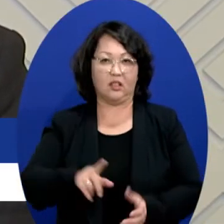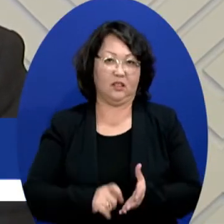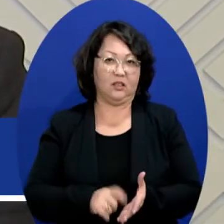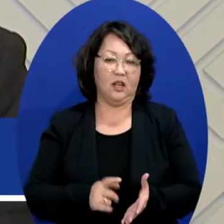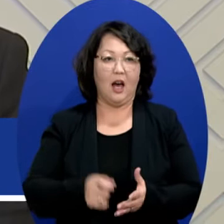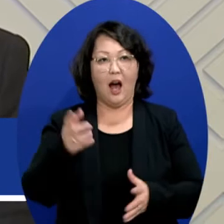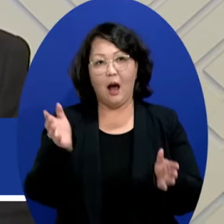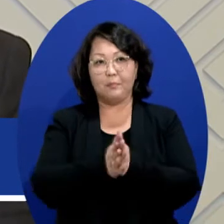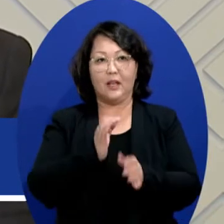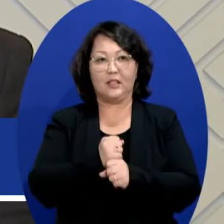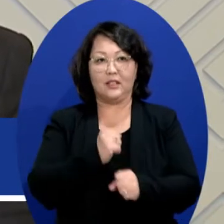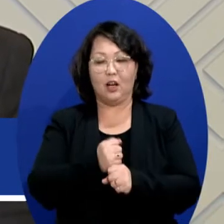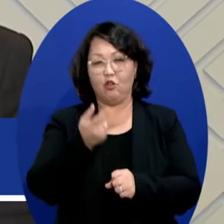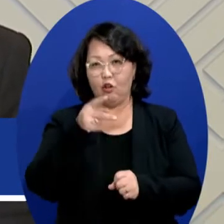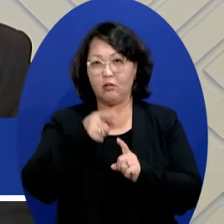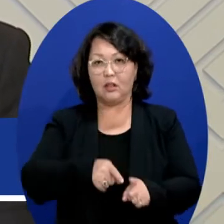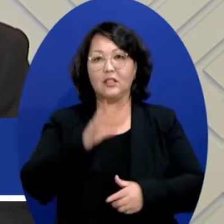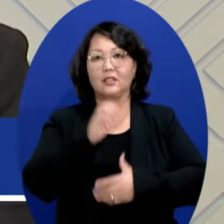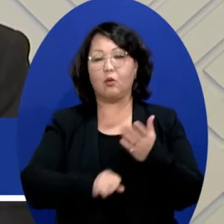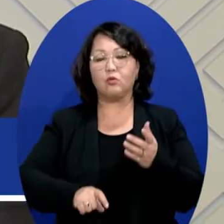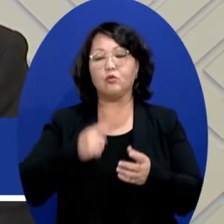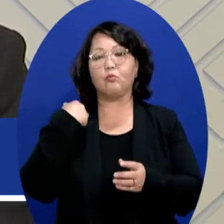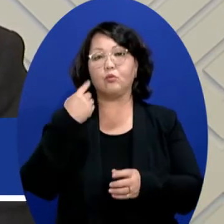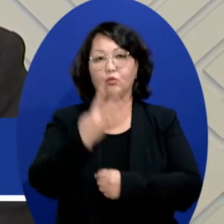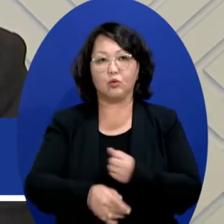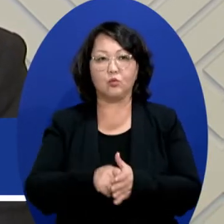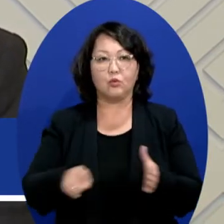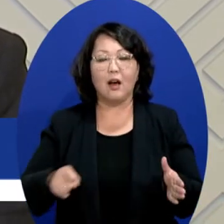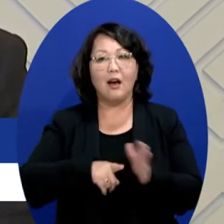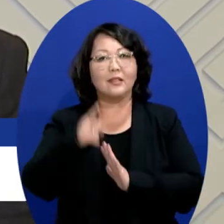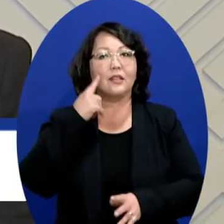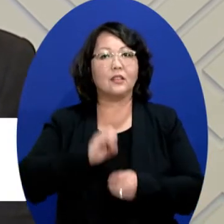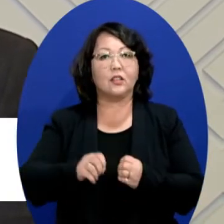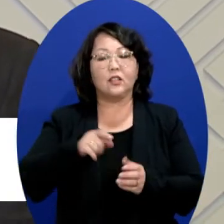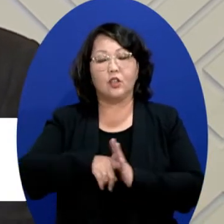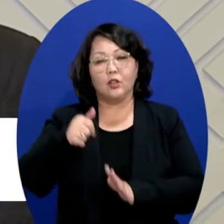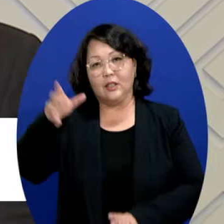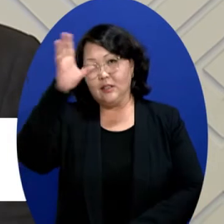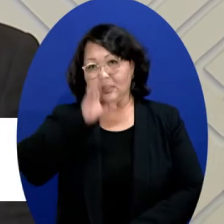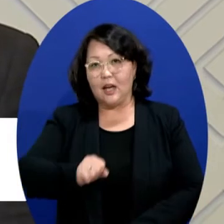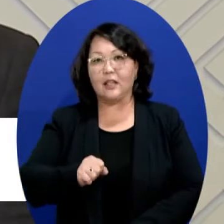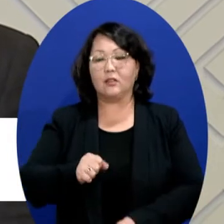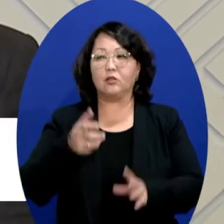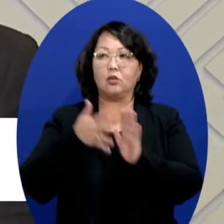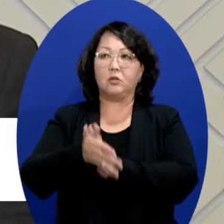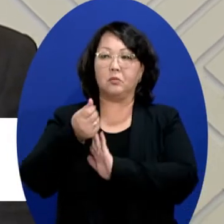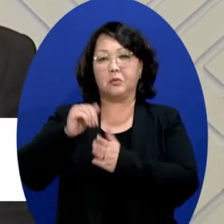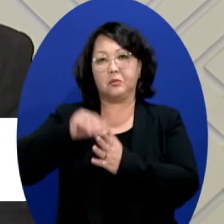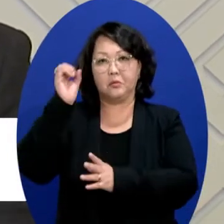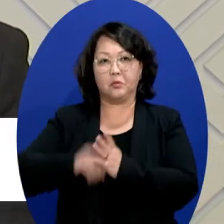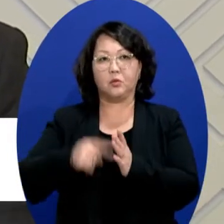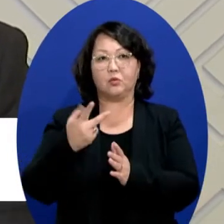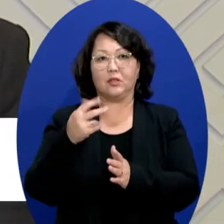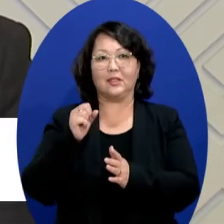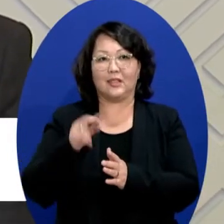нь санхүүжилтер хүүхд хамгаалал дээр өнгөрсөн 4 жилд анх бие бүр санаачлаад эхлээд ерөнхий сайдын багцсан 130 сая төгрөг суулгаж дараа нь бүх эмэгтэй